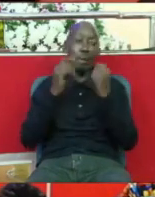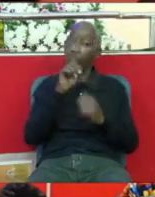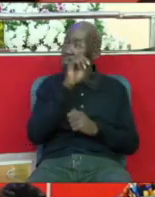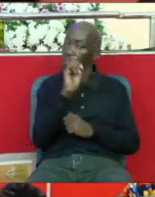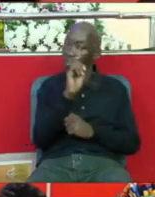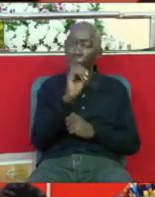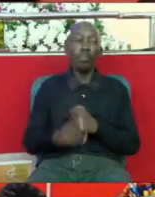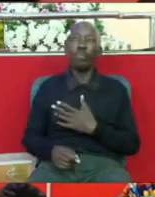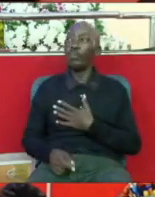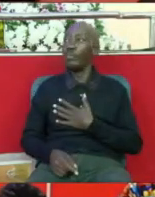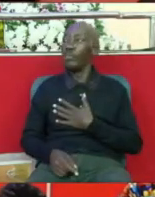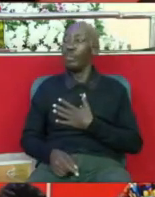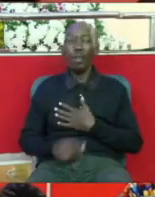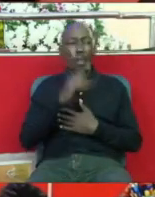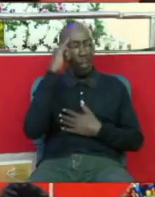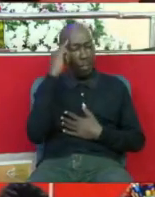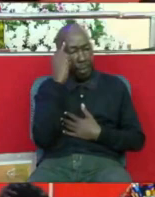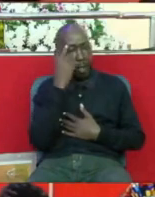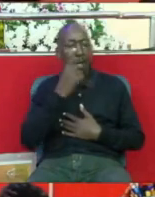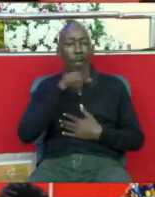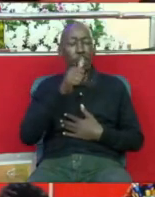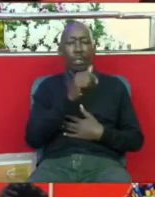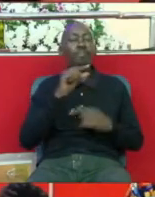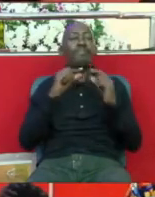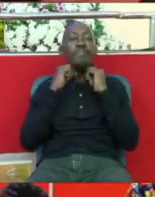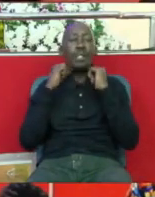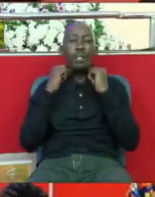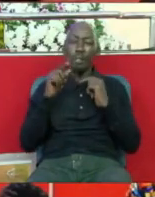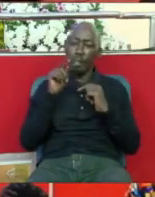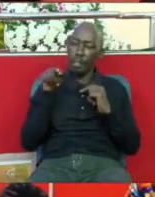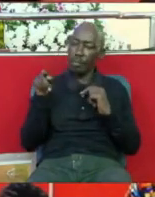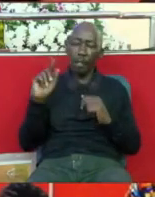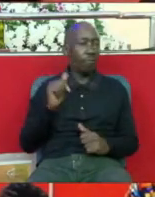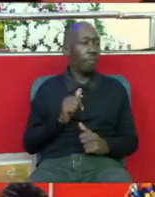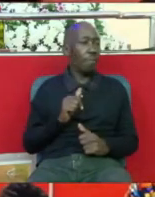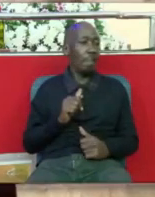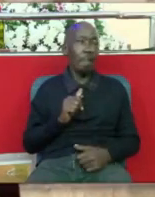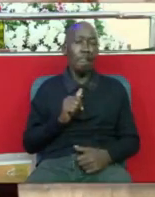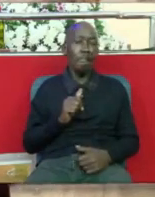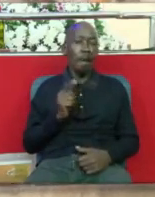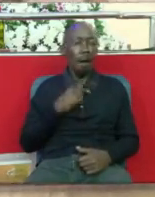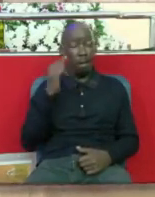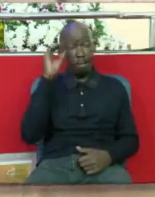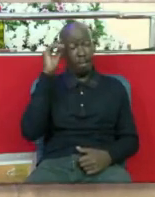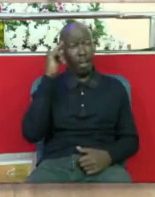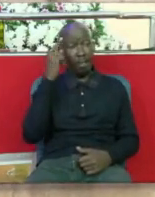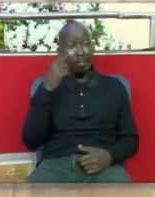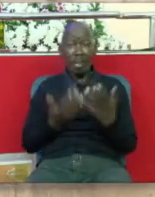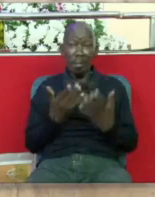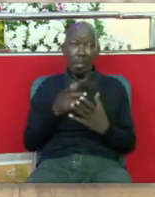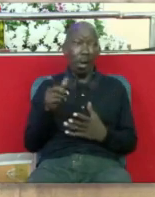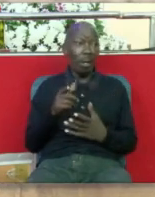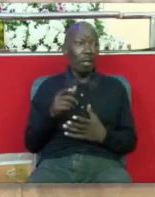utafanyika? So think about the priests themselves. Na hivyo basi fikiria kuhusu hao makuhani. I guess they were anxious. Haikosi